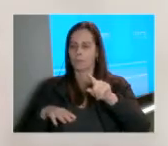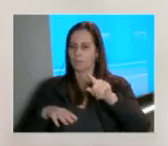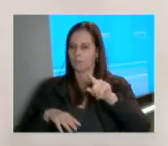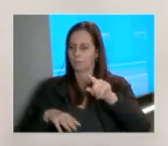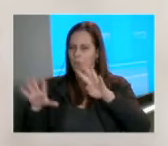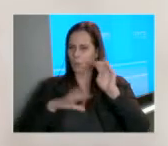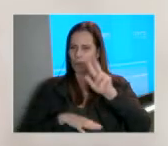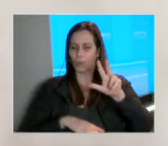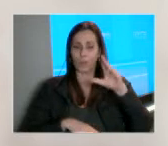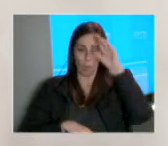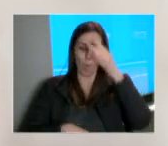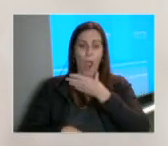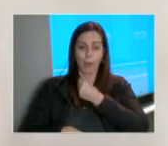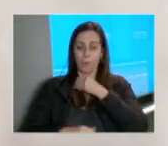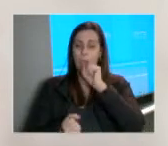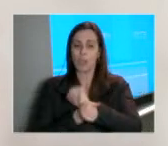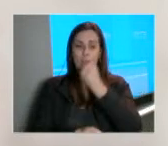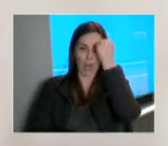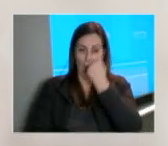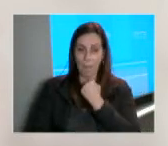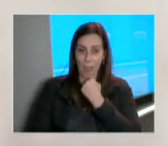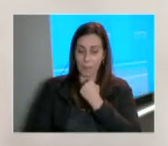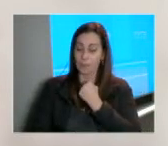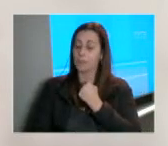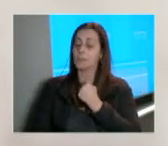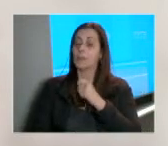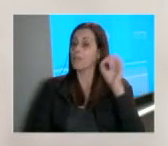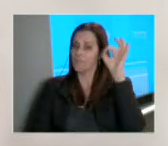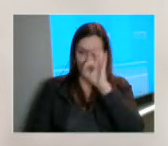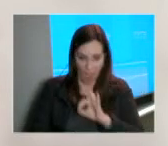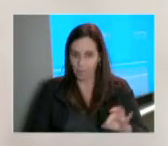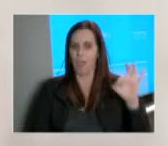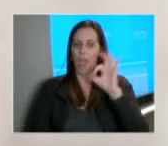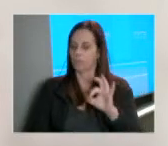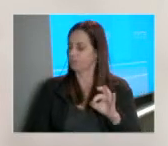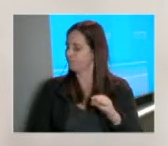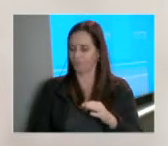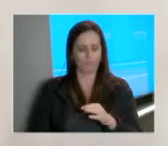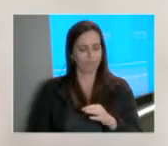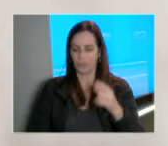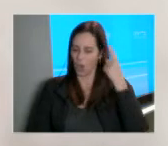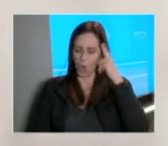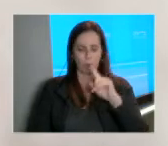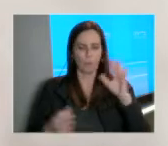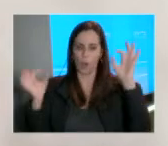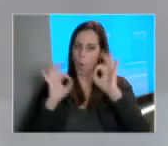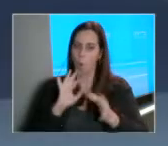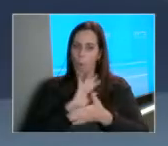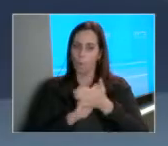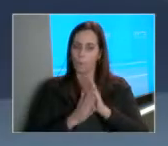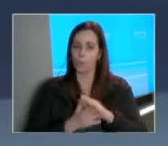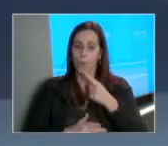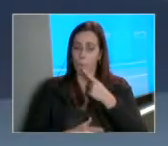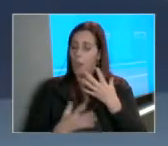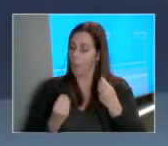ה-1943 של אברה מנגיסטו בשבי החמאס, ועדיין איננו יודעים כלום.